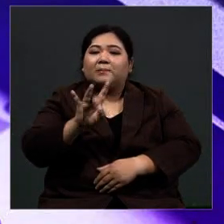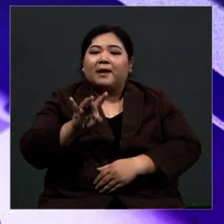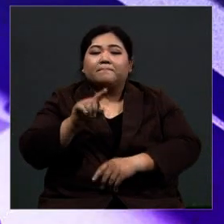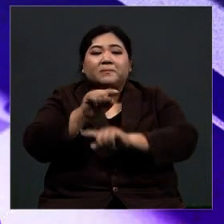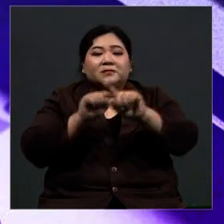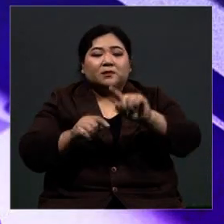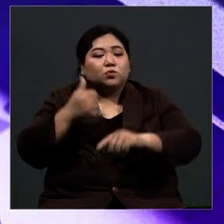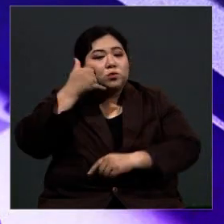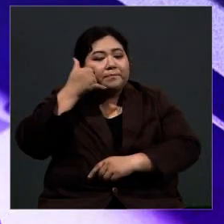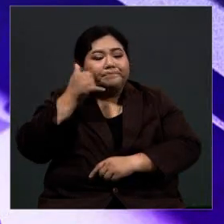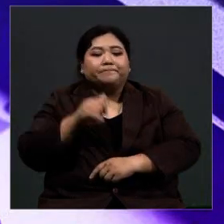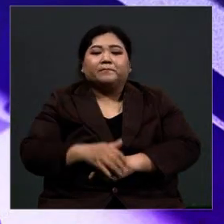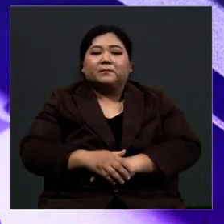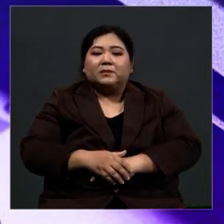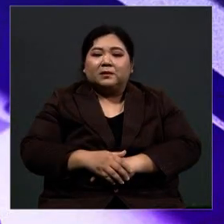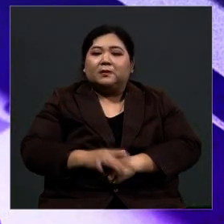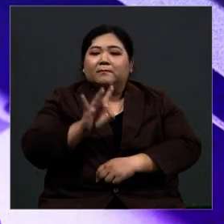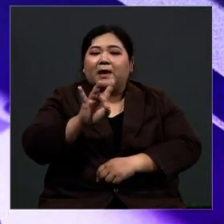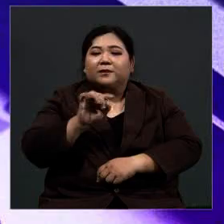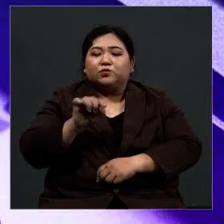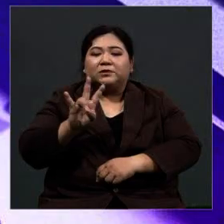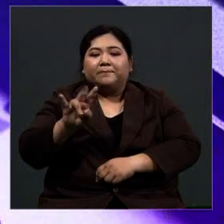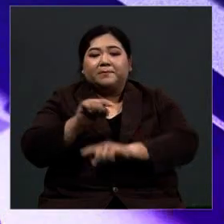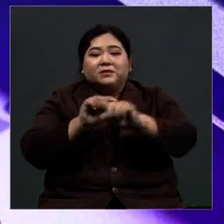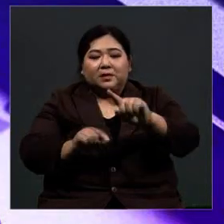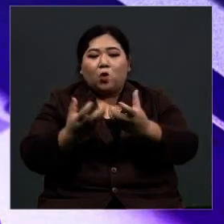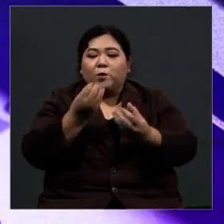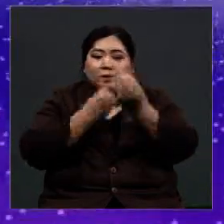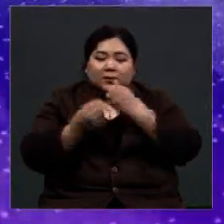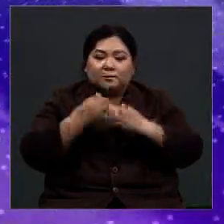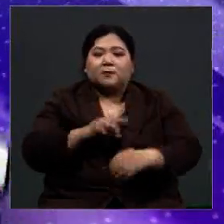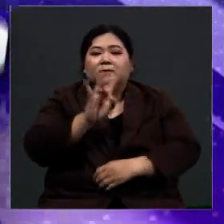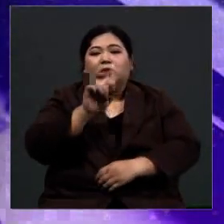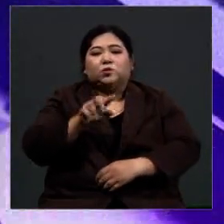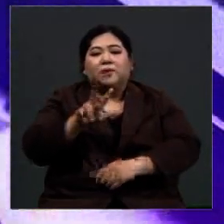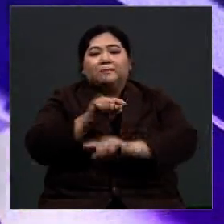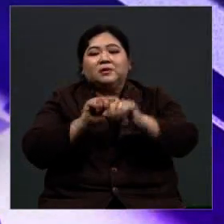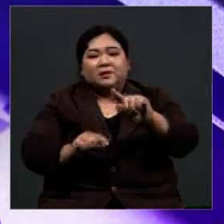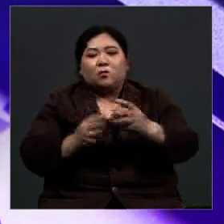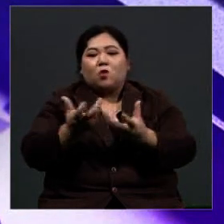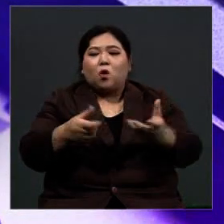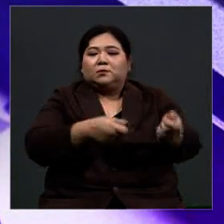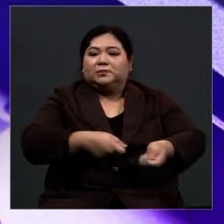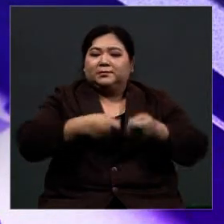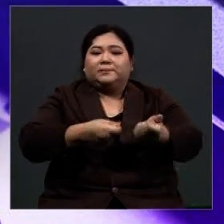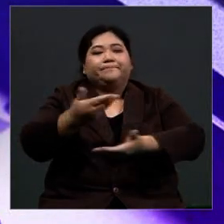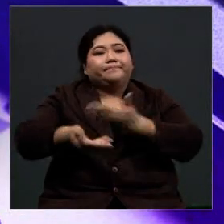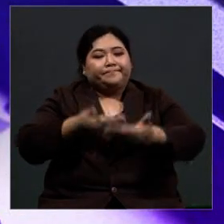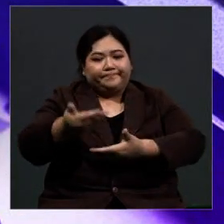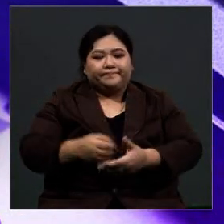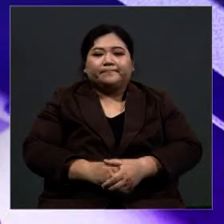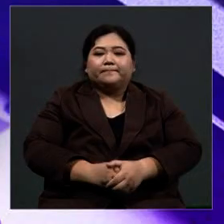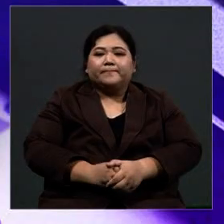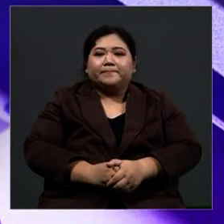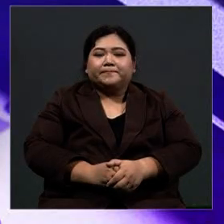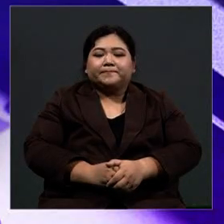สื่อสาร 8.4เพสินค้าอุปโภคบริโภคและ 83%สินค้าวัตถุดิบเพื่อการเกษตรและการค้าทานี้จากผู้ที่